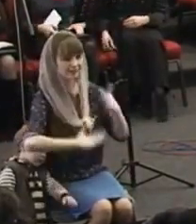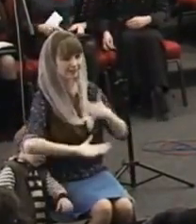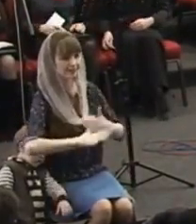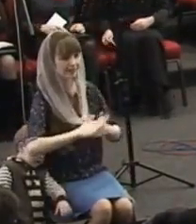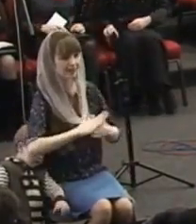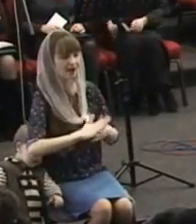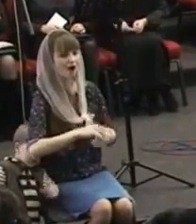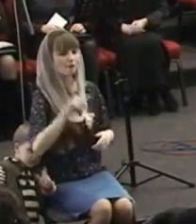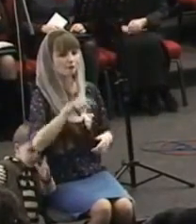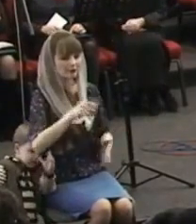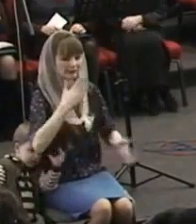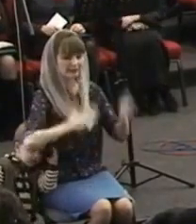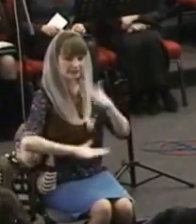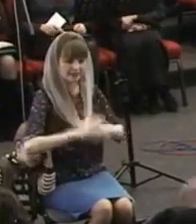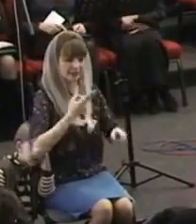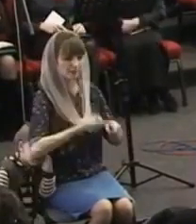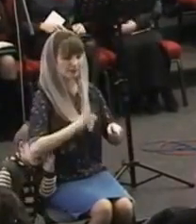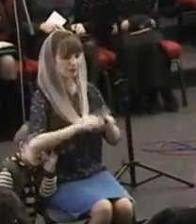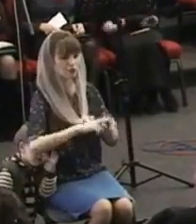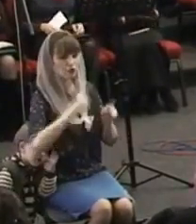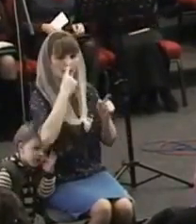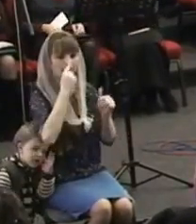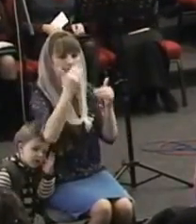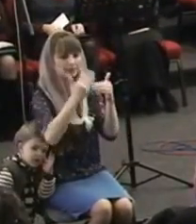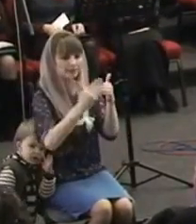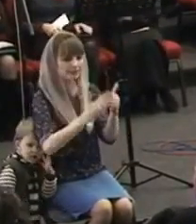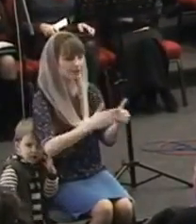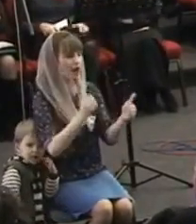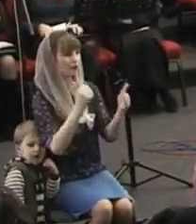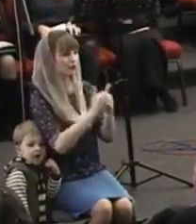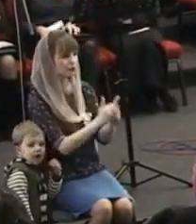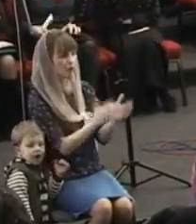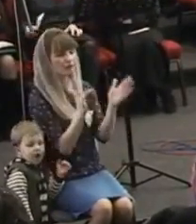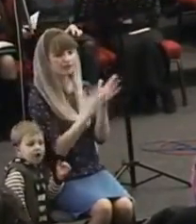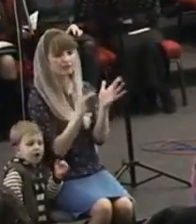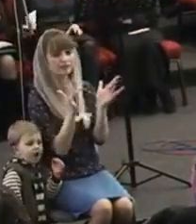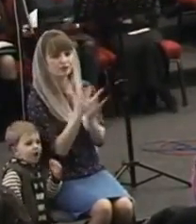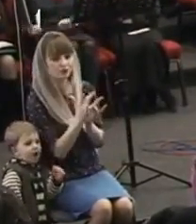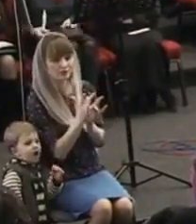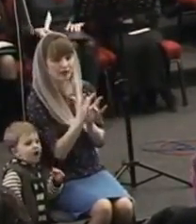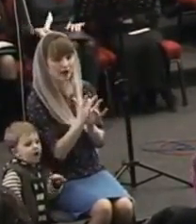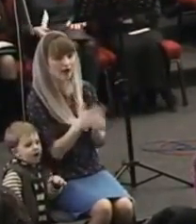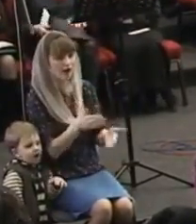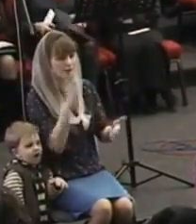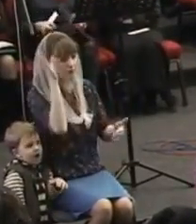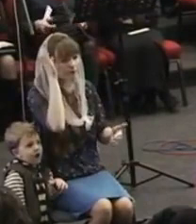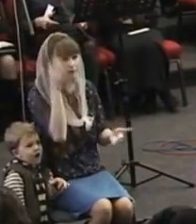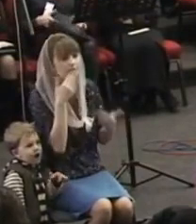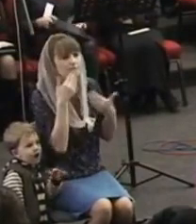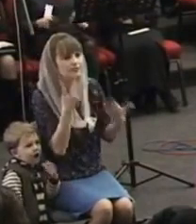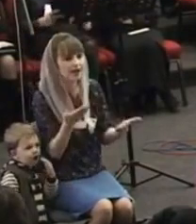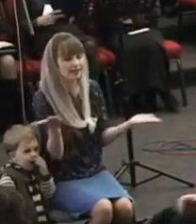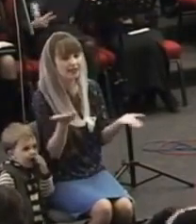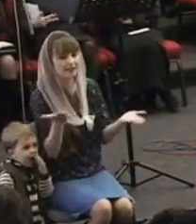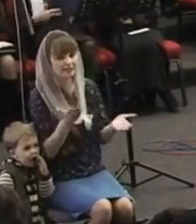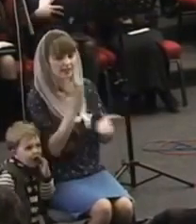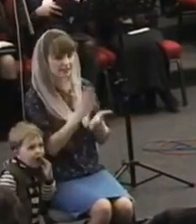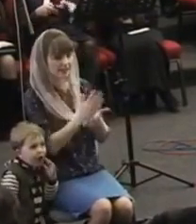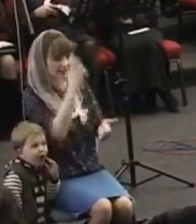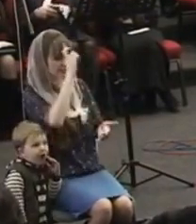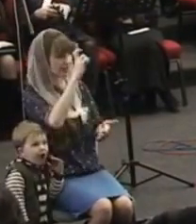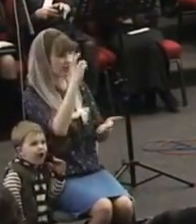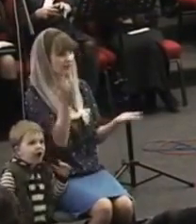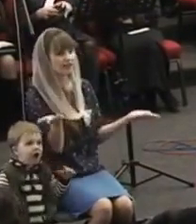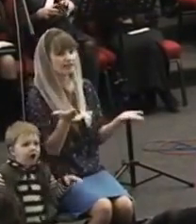до Ісуса Христа. Наближаючись до царя. Вони прийшли і питали, де цар юдейський? Вони розуміли, що має прийти